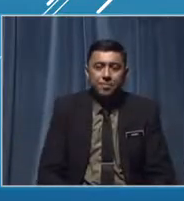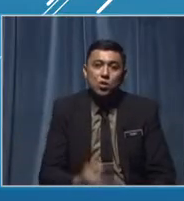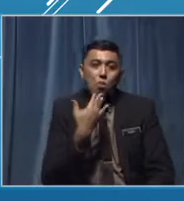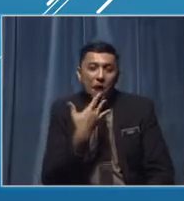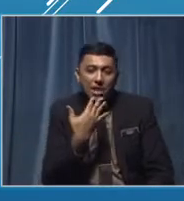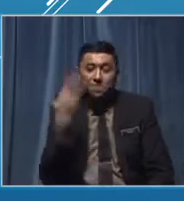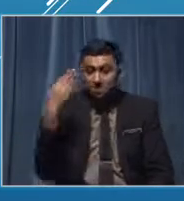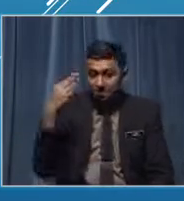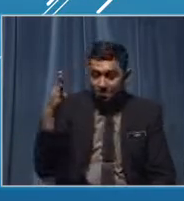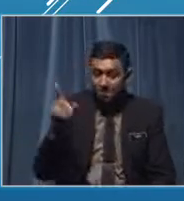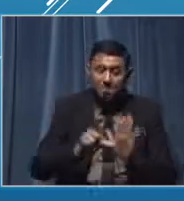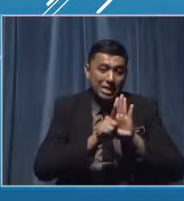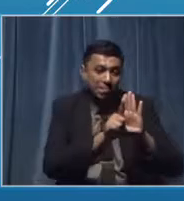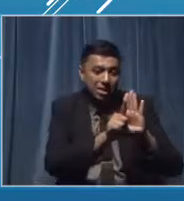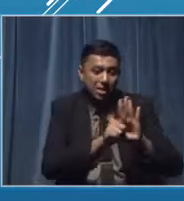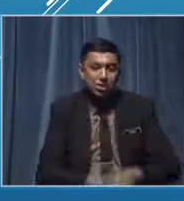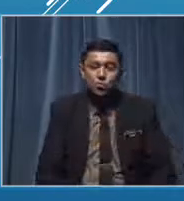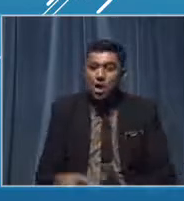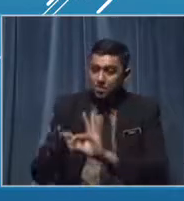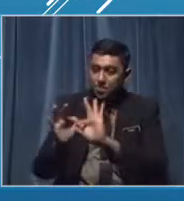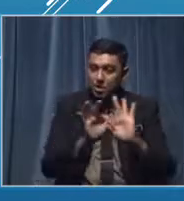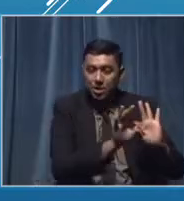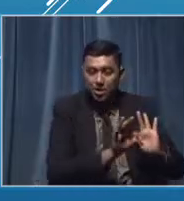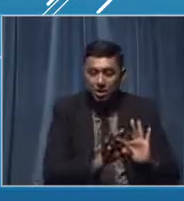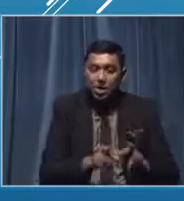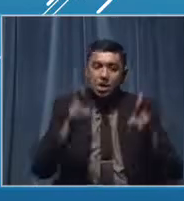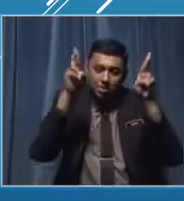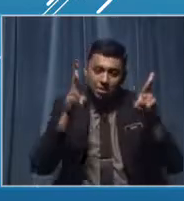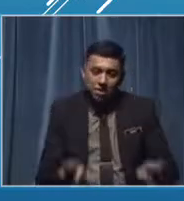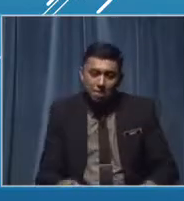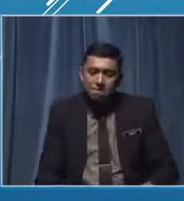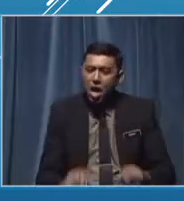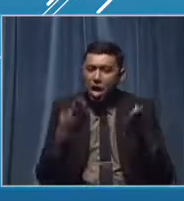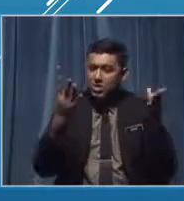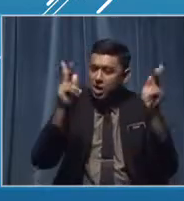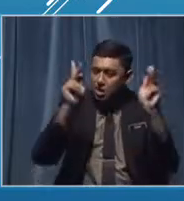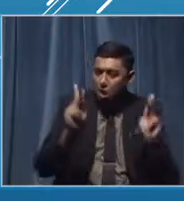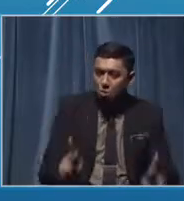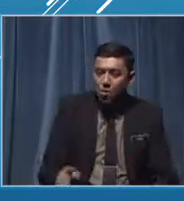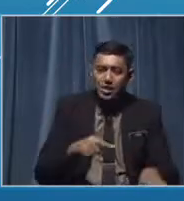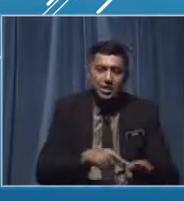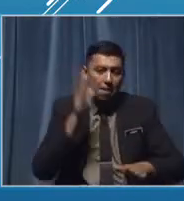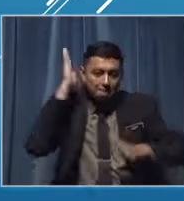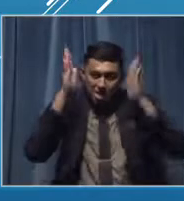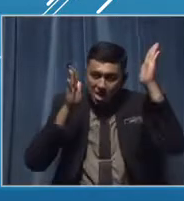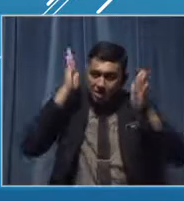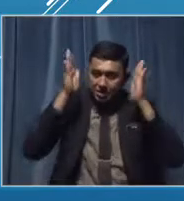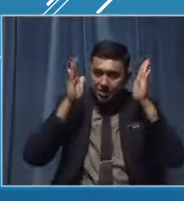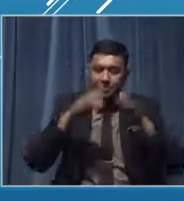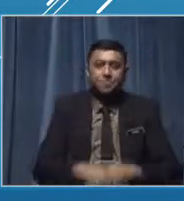Warna biru melambangkan perpaduan rakyat berbilang kaum di Malaysia.